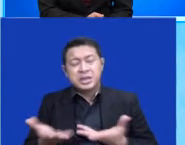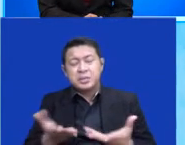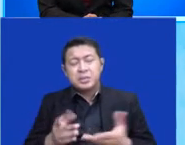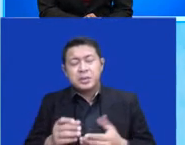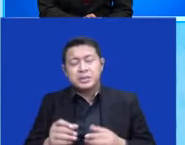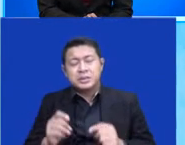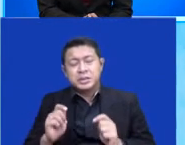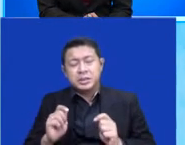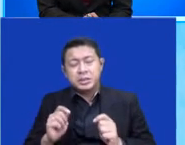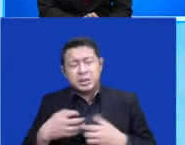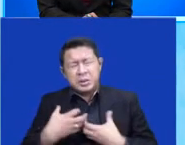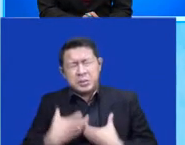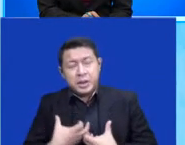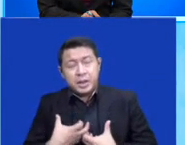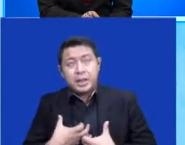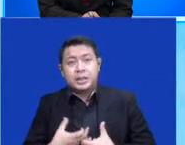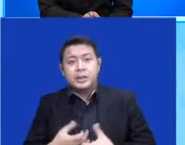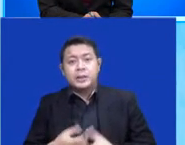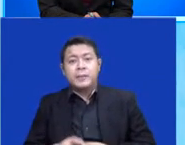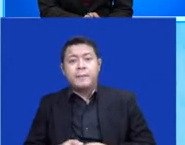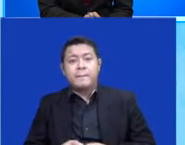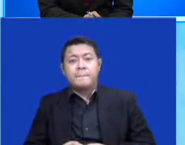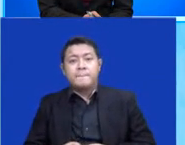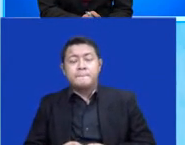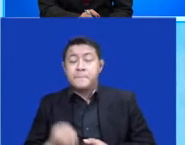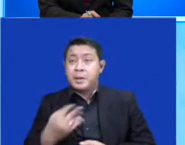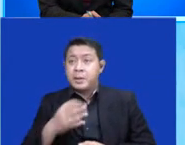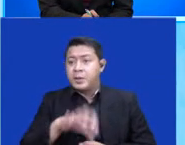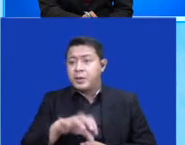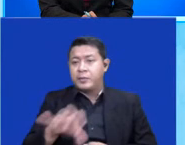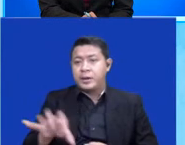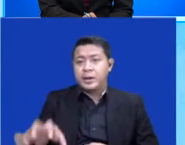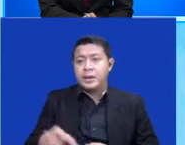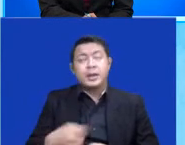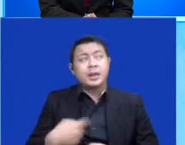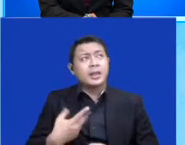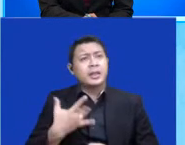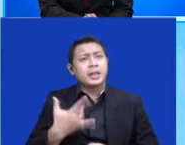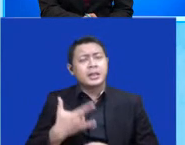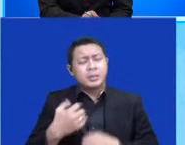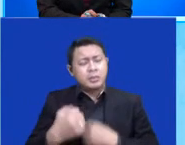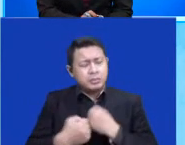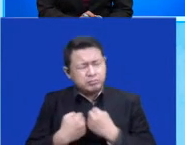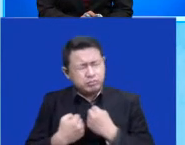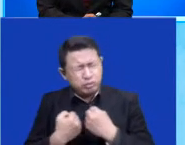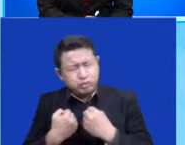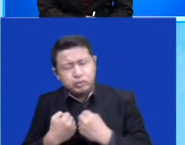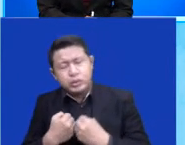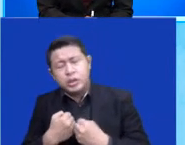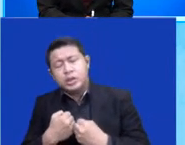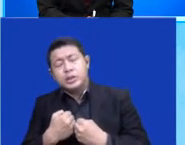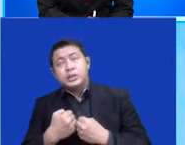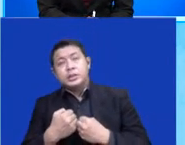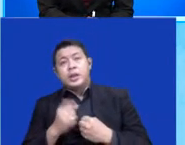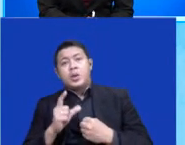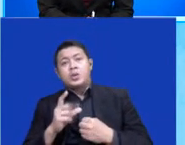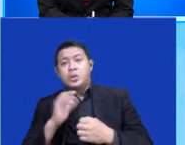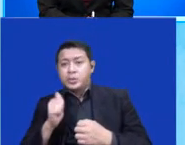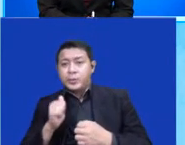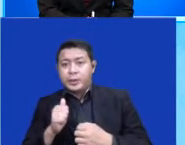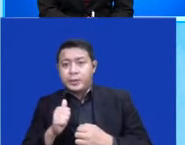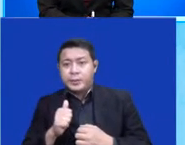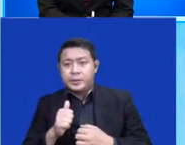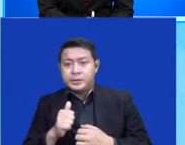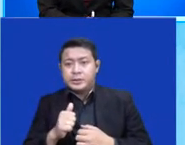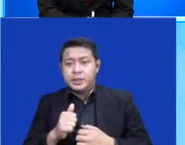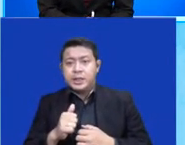kita hadapi ya di beberapa wilayah. Namun kita tetap akan berusaha semaksimal mungkin untuk bisa terus